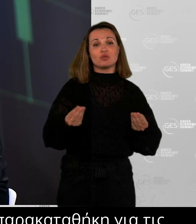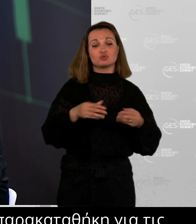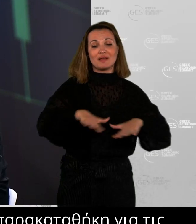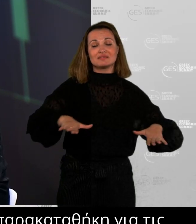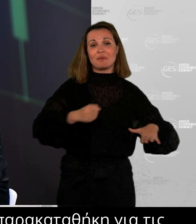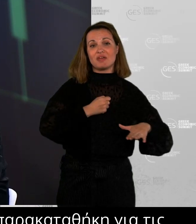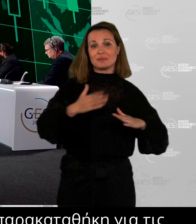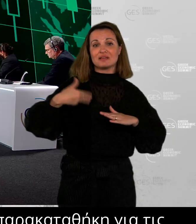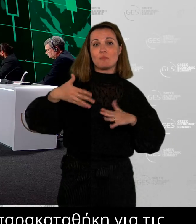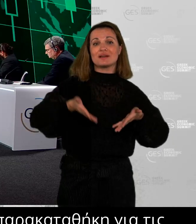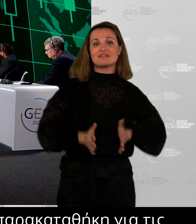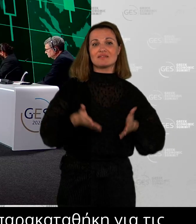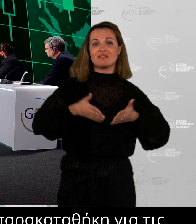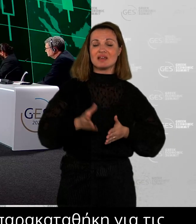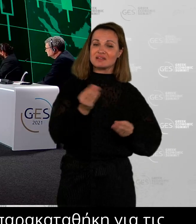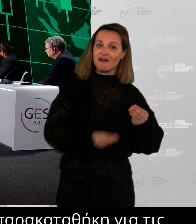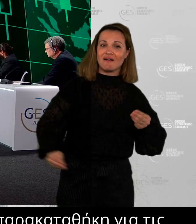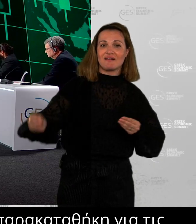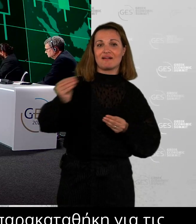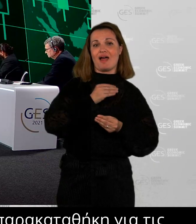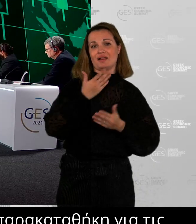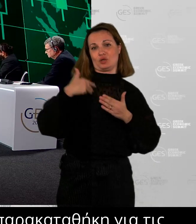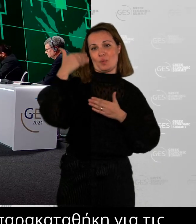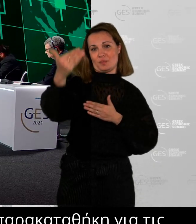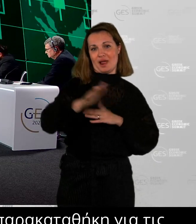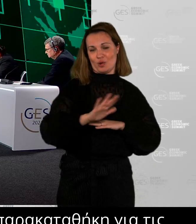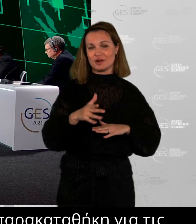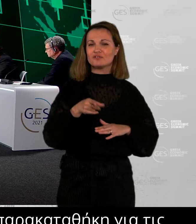Ένα θετικό λιθαράκι καταλήγει στο σωστή κατεύθυνση.